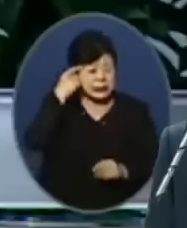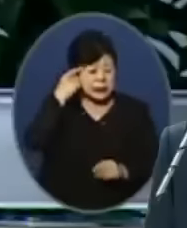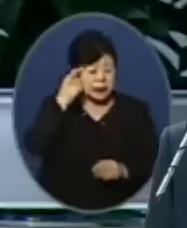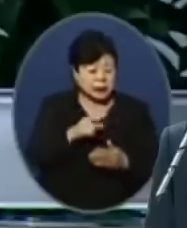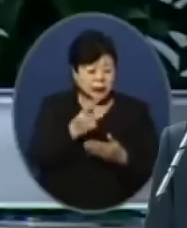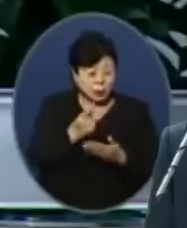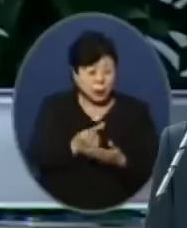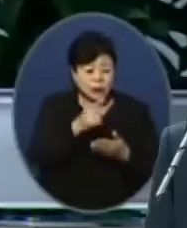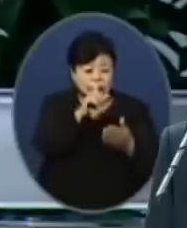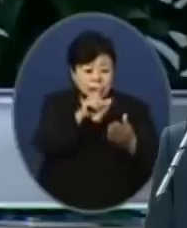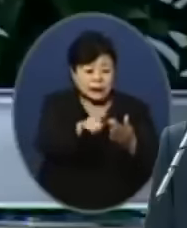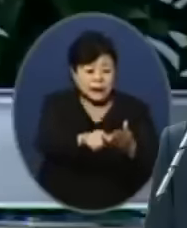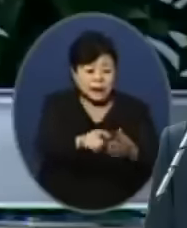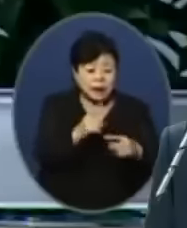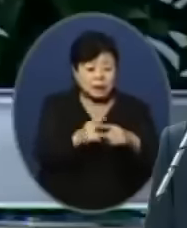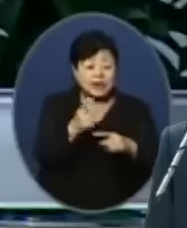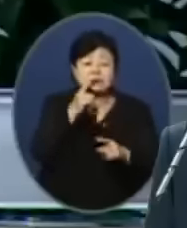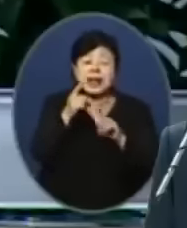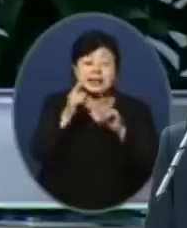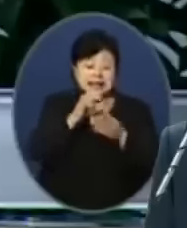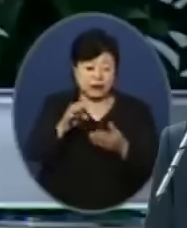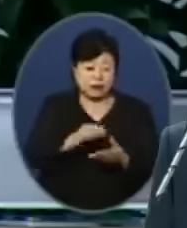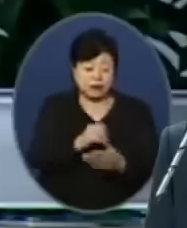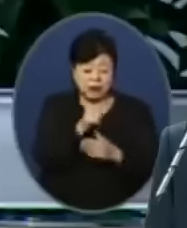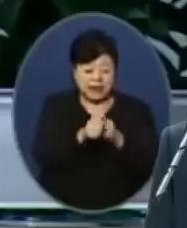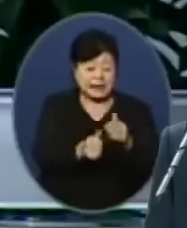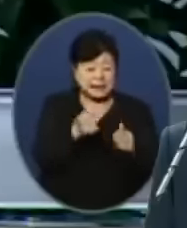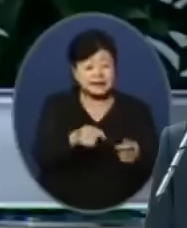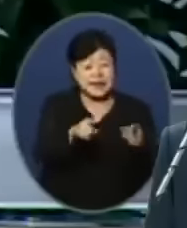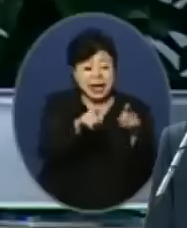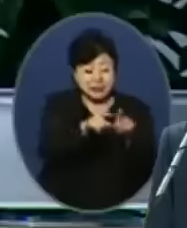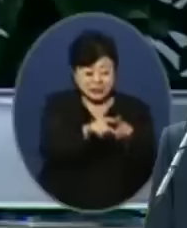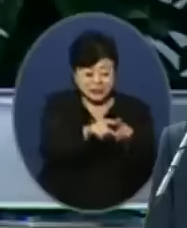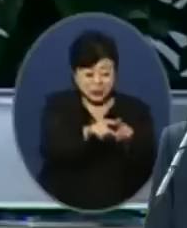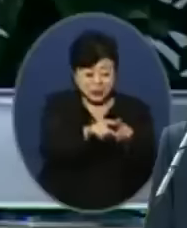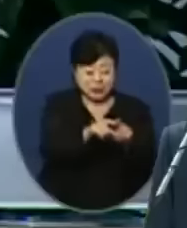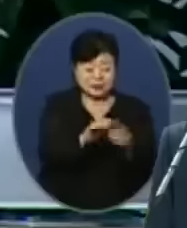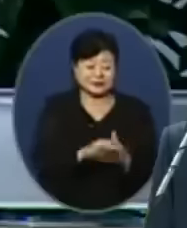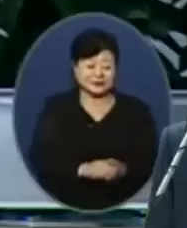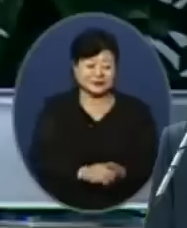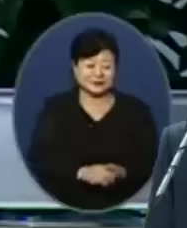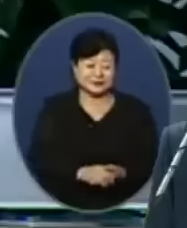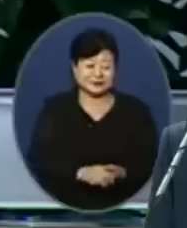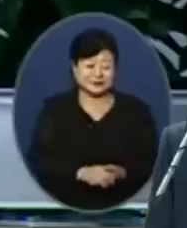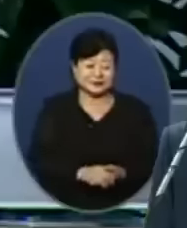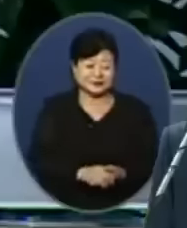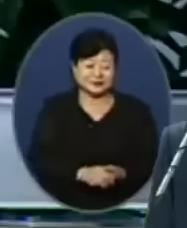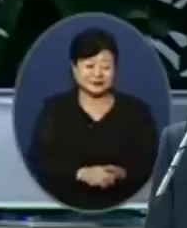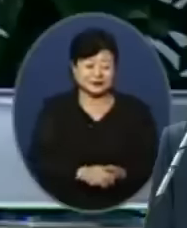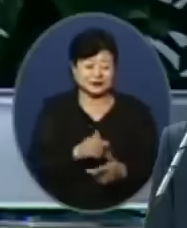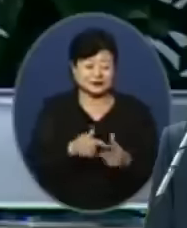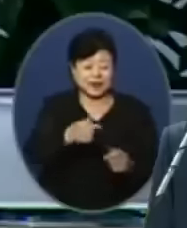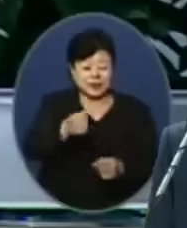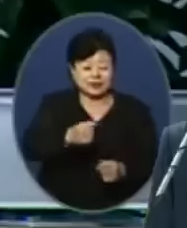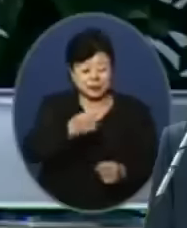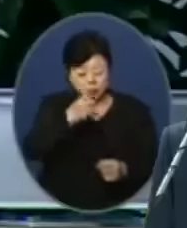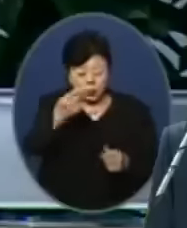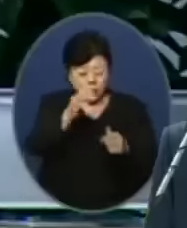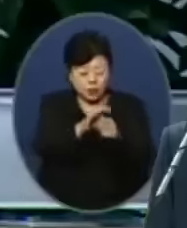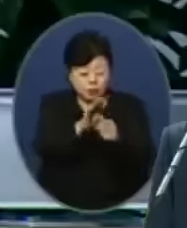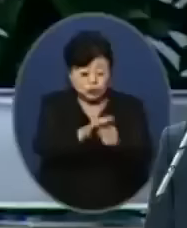때가 올 때 긍정적인 말을 하거든요. 하나님이 같이 하심으로 지팡이와 막대기로 나를 보호해